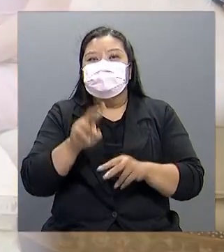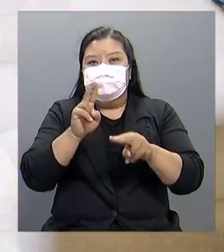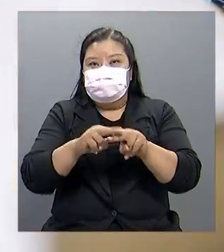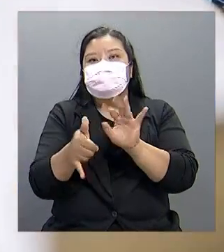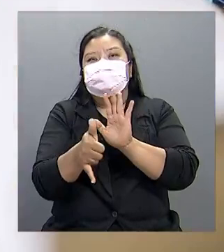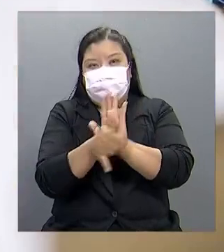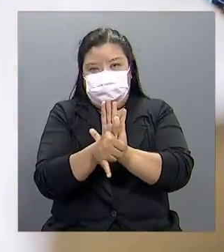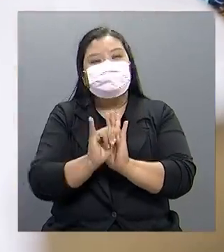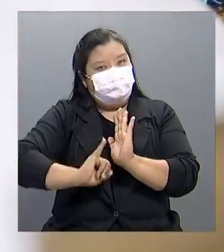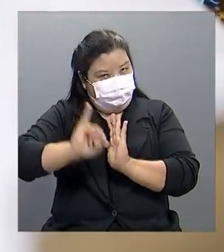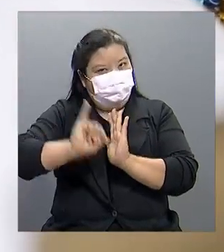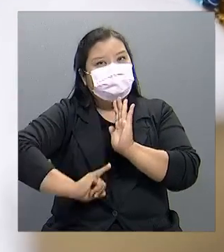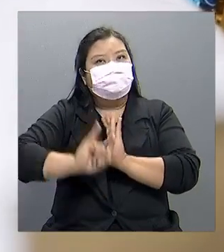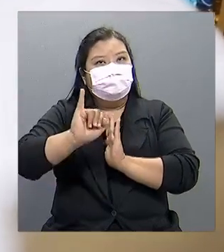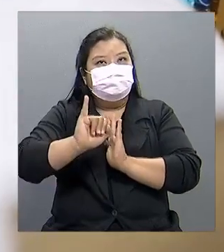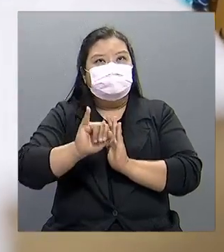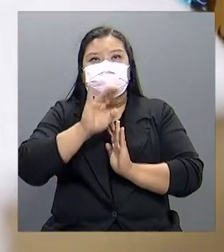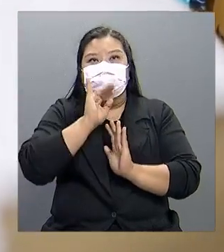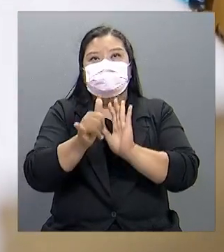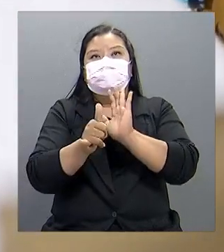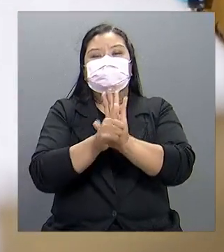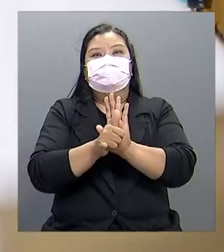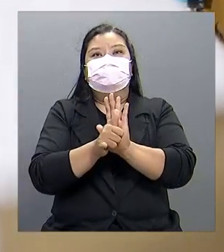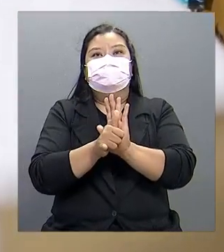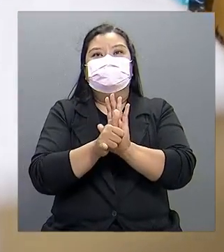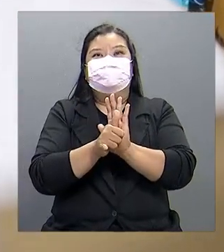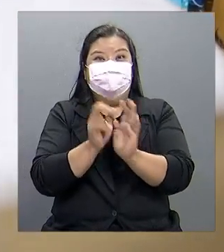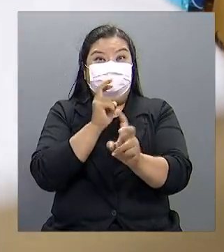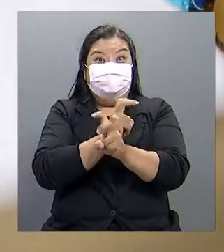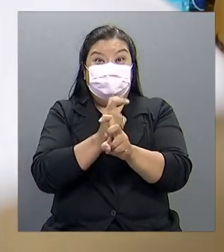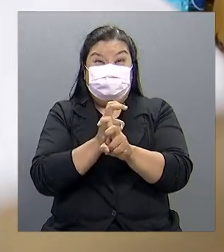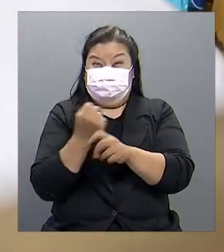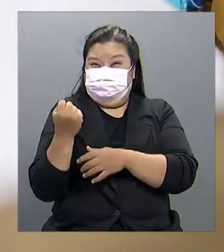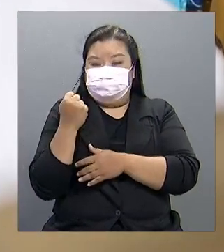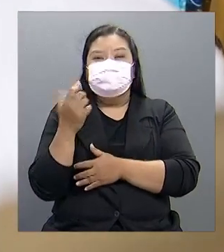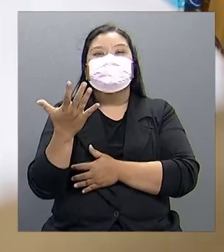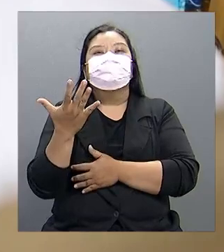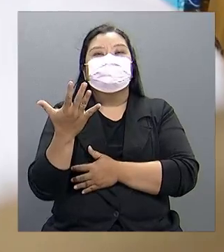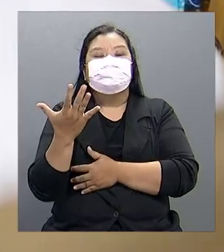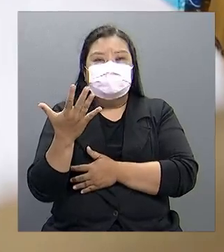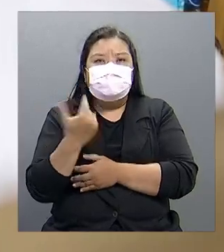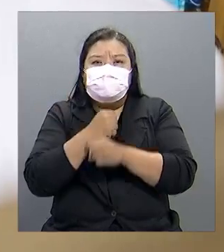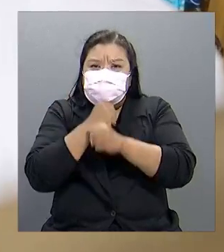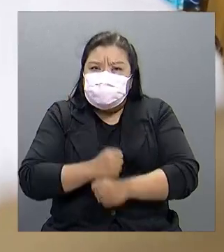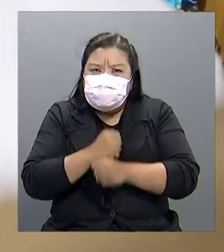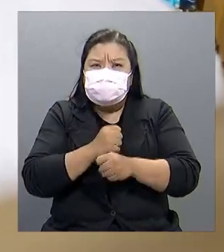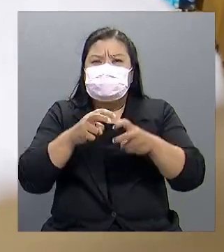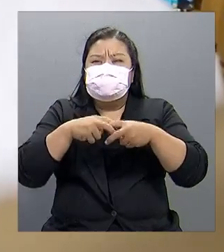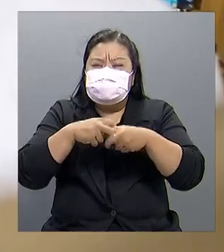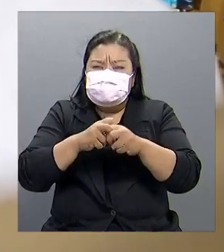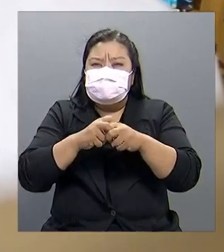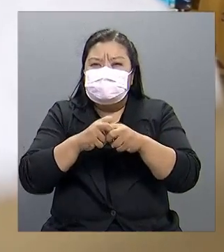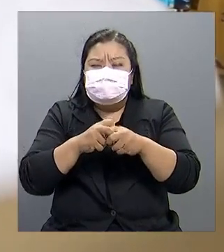ามีพนักพิงปุ๊บแรงที่ลงไปที่กระดูกก็จะลดลงทีนี้ในคนสูงอายุเนี่ยเรารู้กันอยู่แล้วว่ากระดูกมักจะบางทีนี้เมื่อกระดูกบ